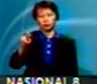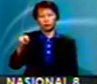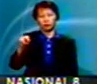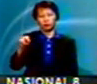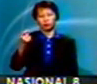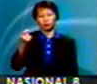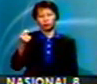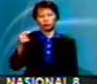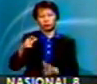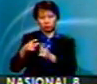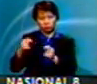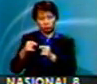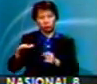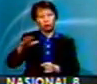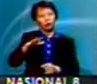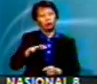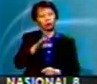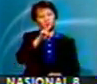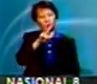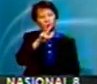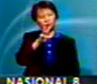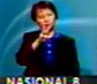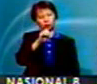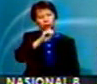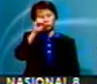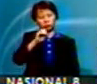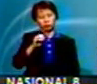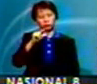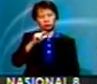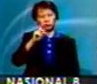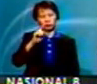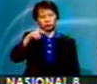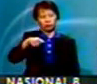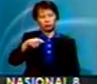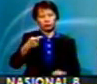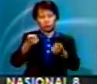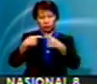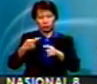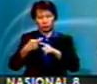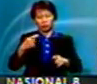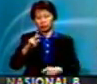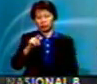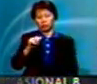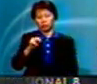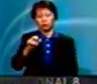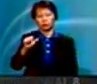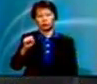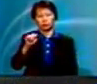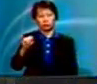77.2 trillion yen. Lebih kurang 60% GDP Jepun datang daripada Kansai region, kawasan Kansai ini.